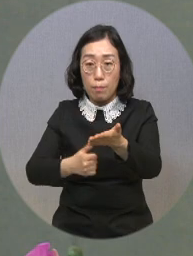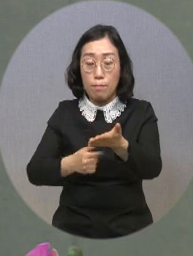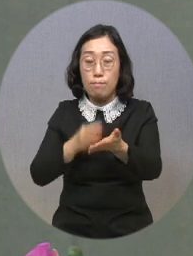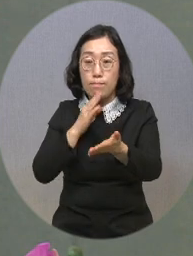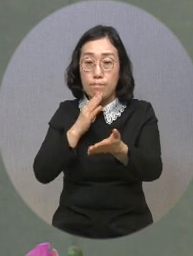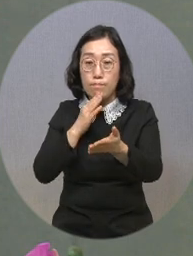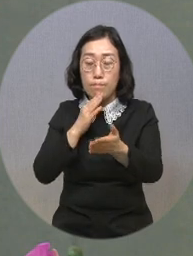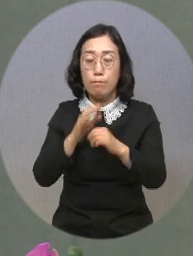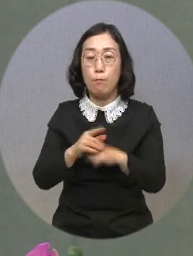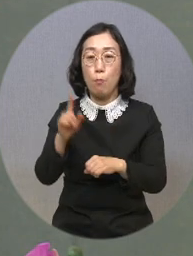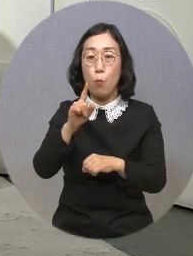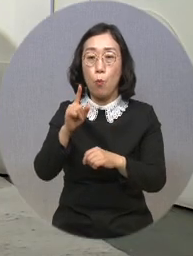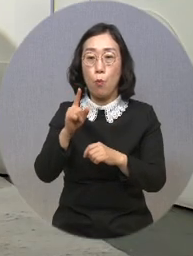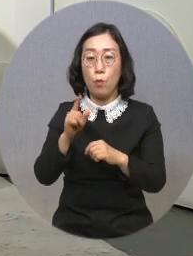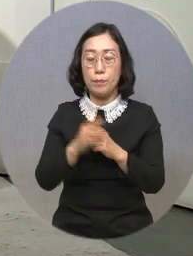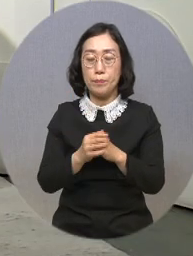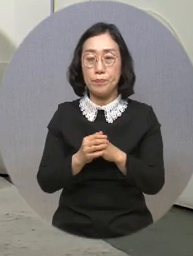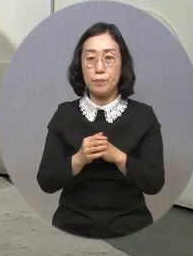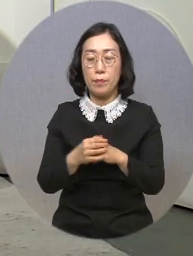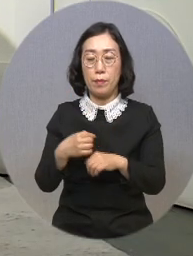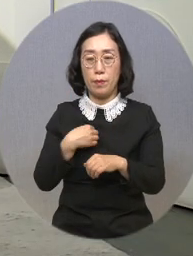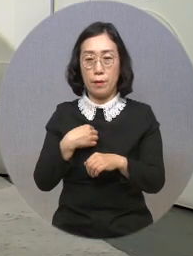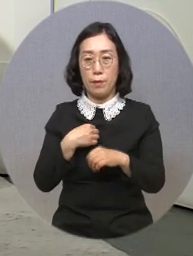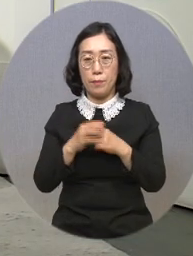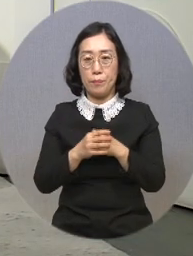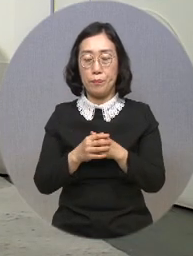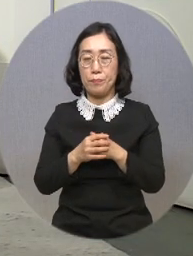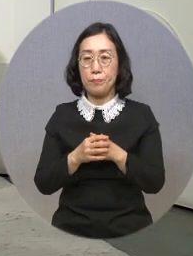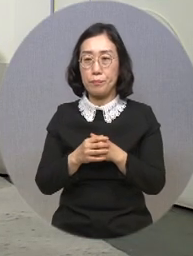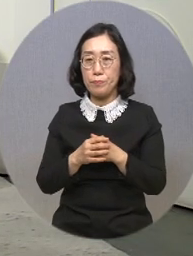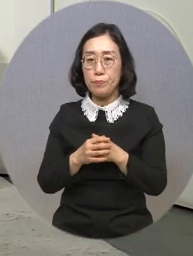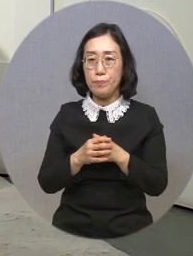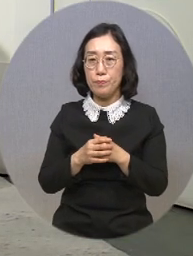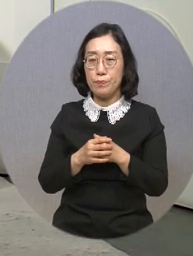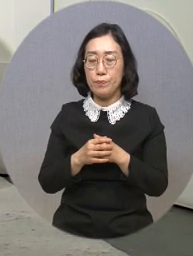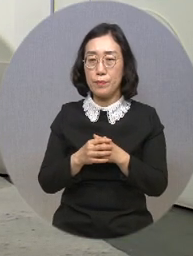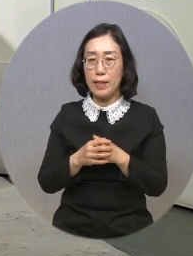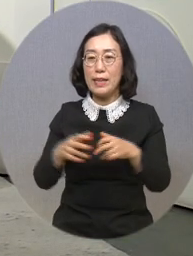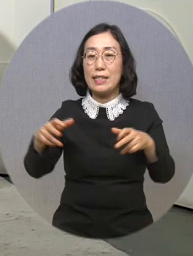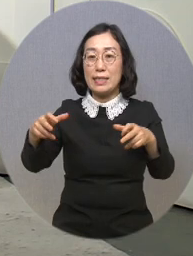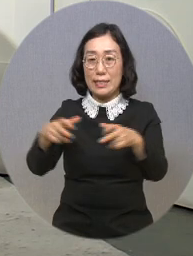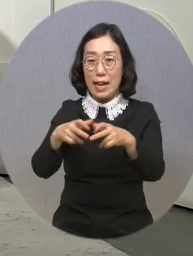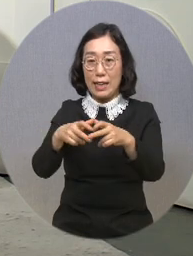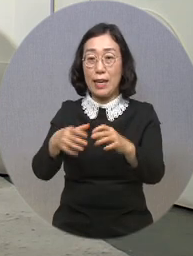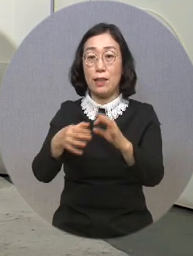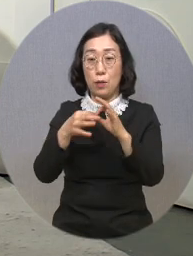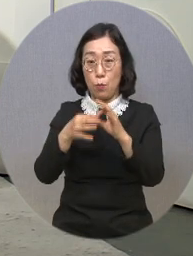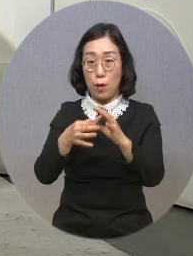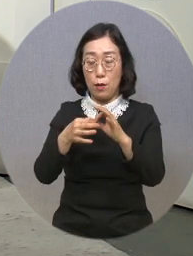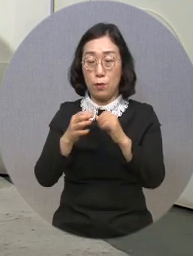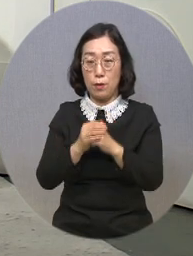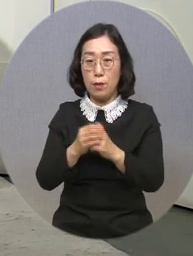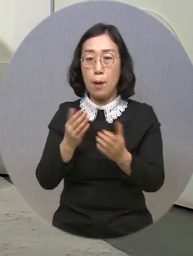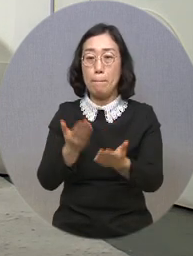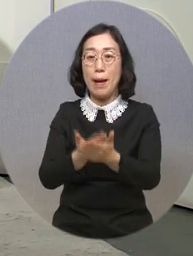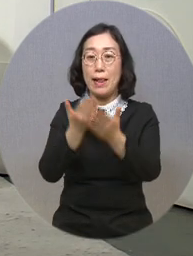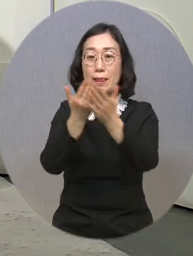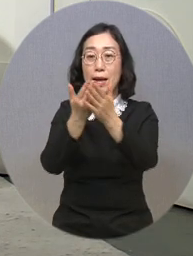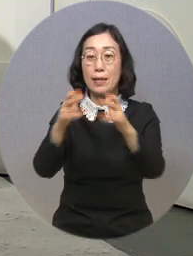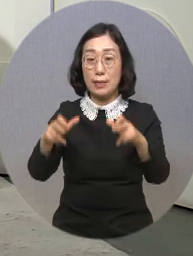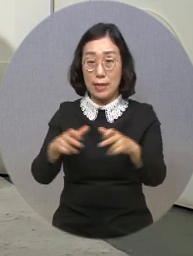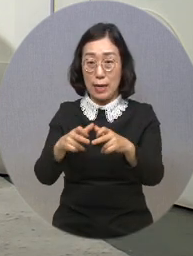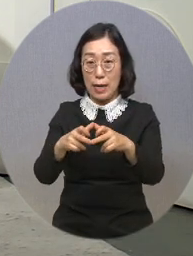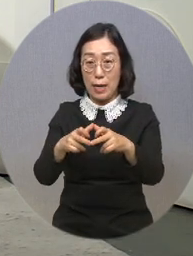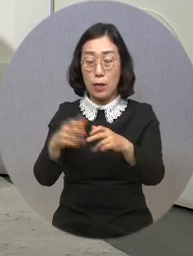네. 주로 뭐였죠? 제가 이제 한 게 많아요. 근데 우선 장애인에 관련돼서는 발달 장애인,